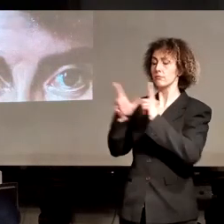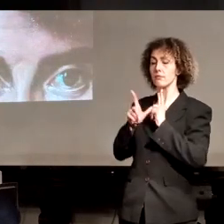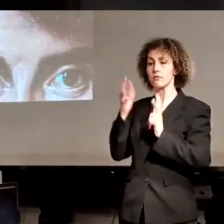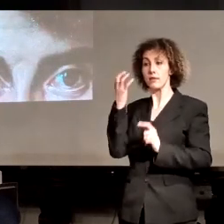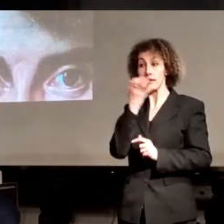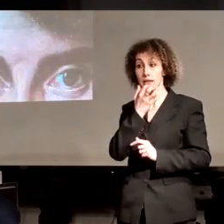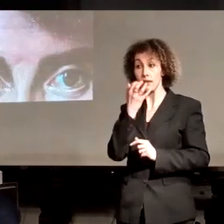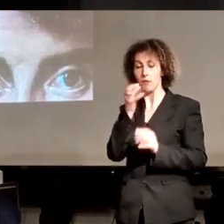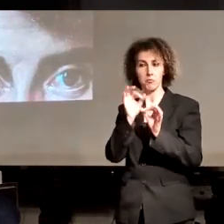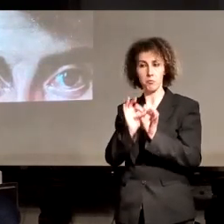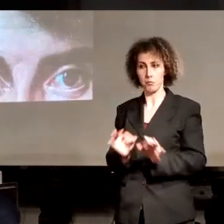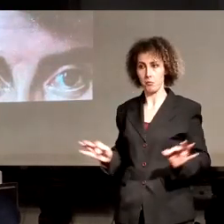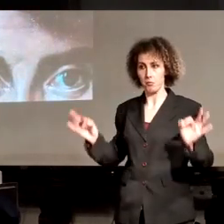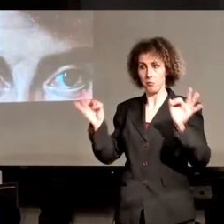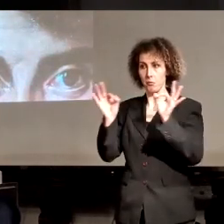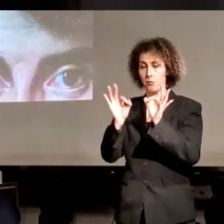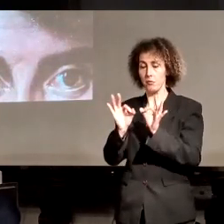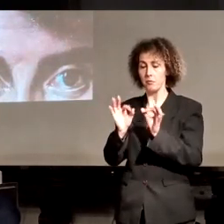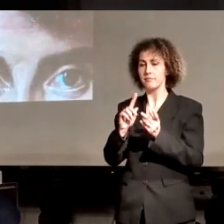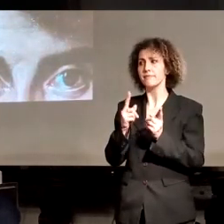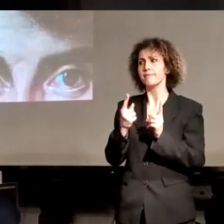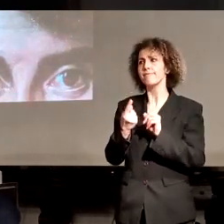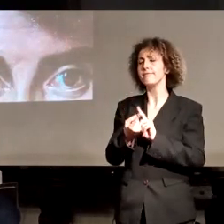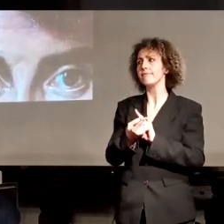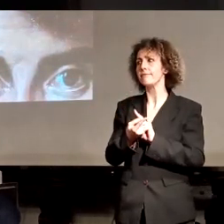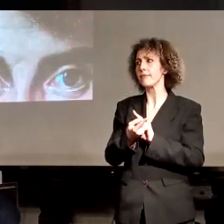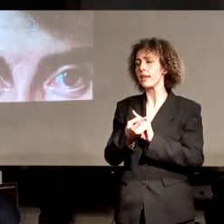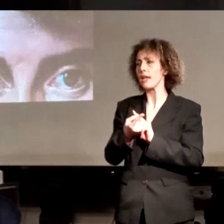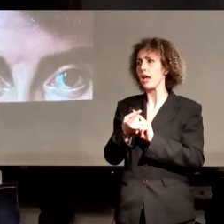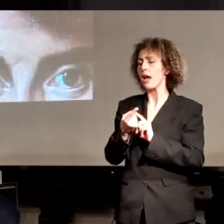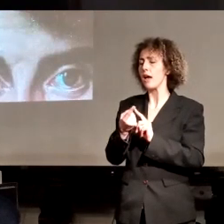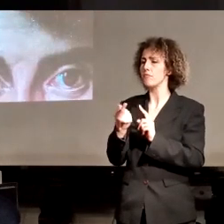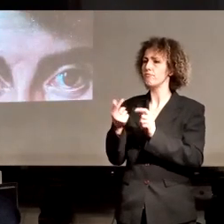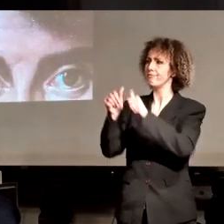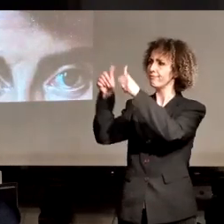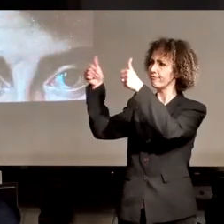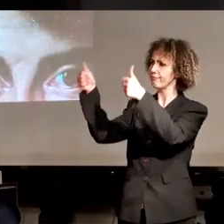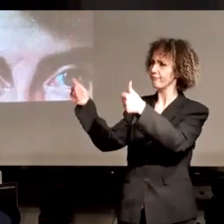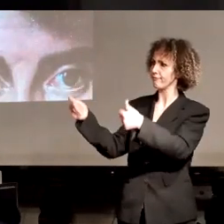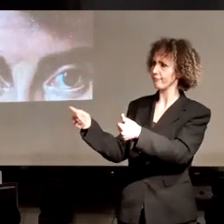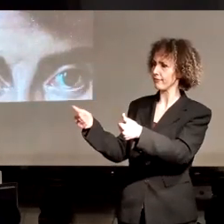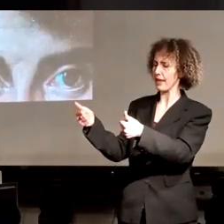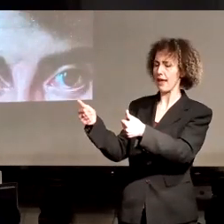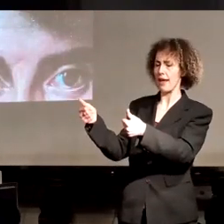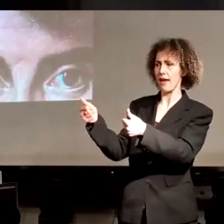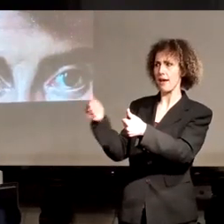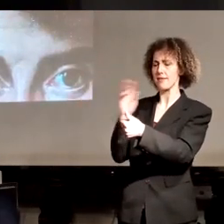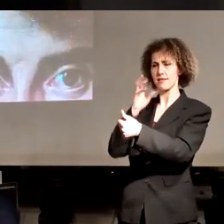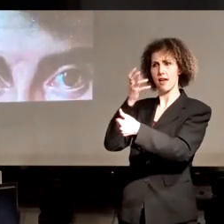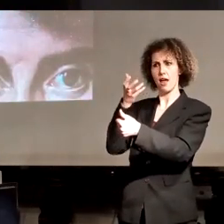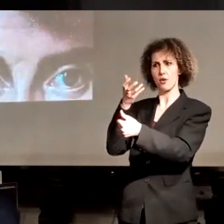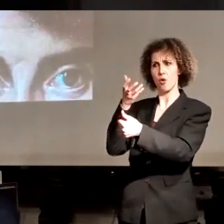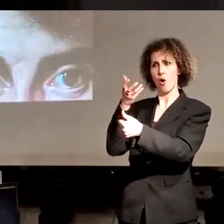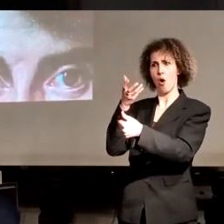ridere piuttosto quella armonia esterna sembrava strettamente all'essenza